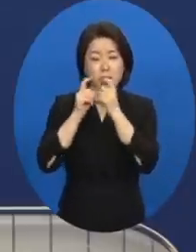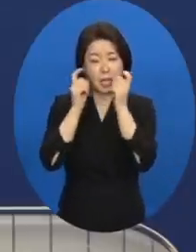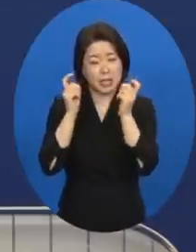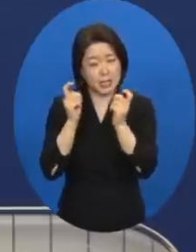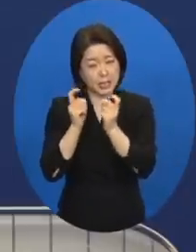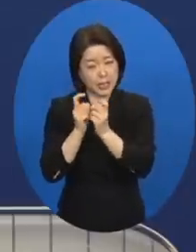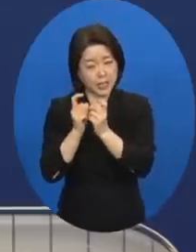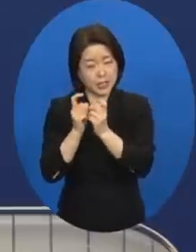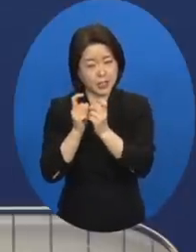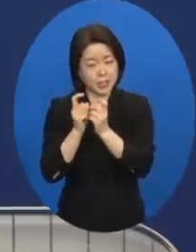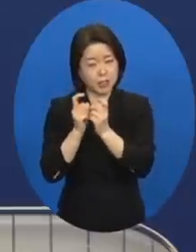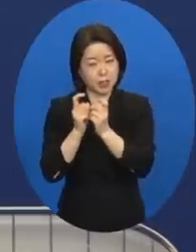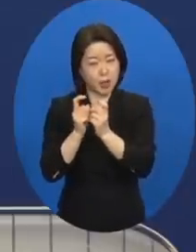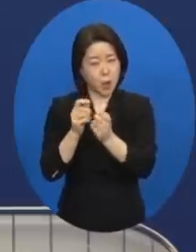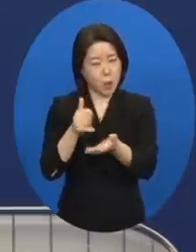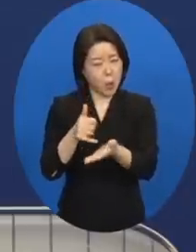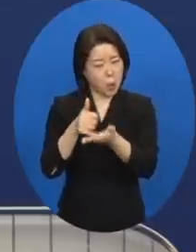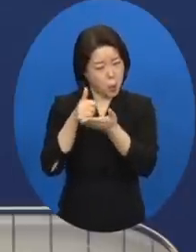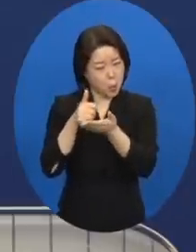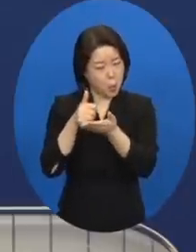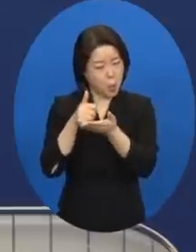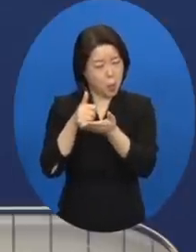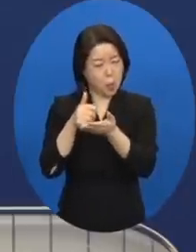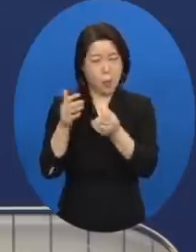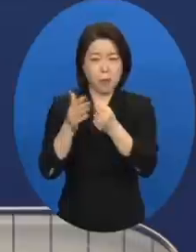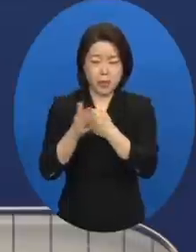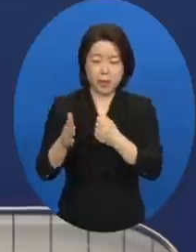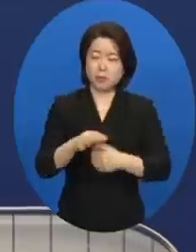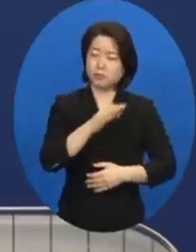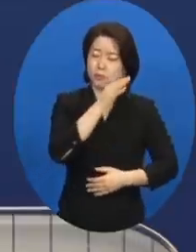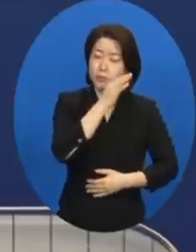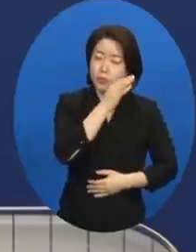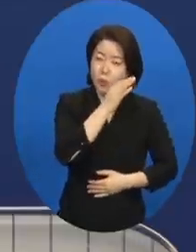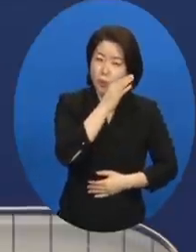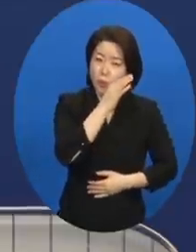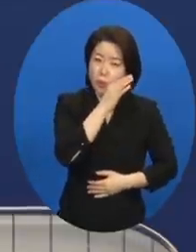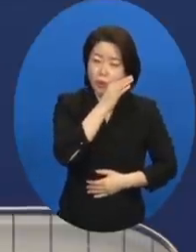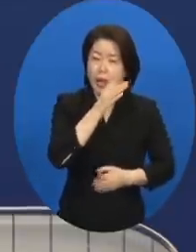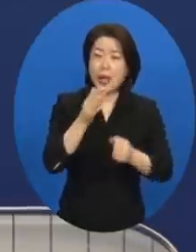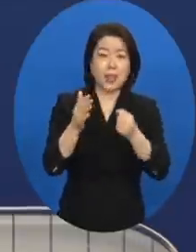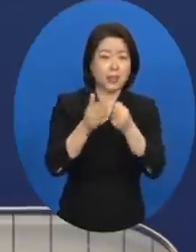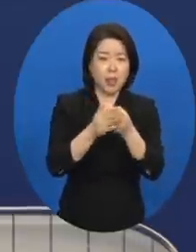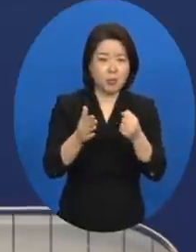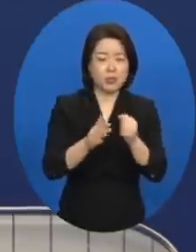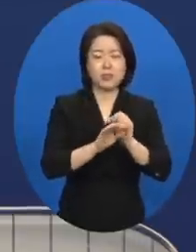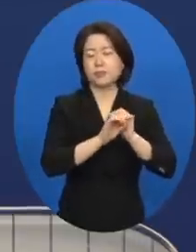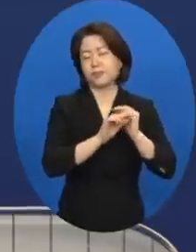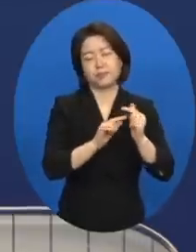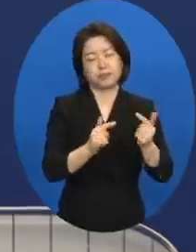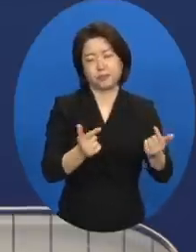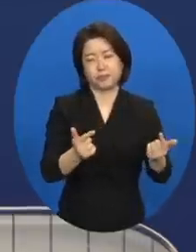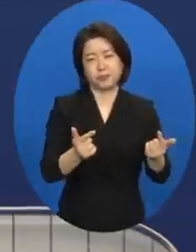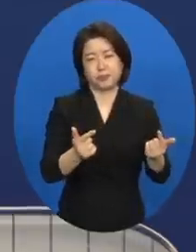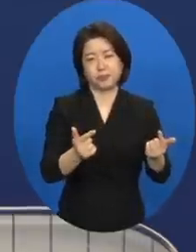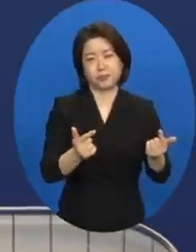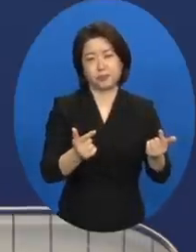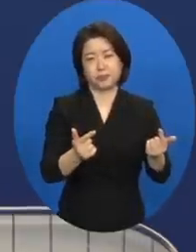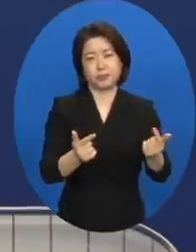개인적인 성격 부끄러움 때문이 아니다.